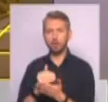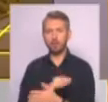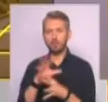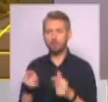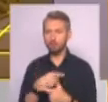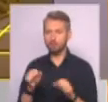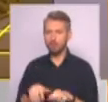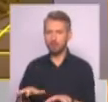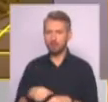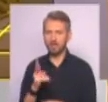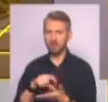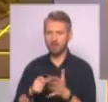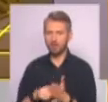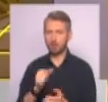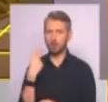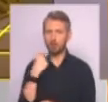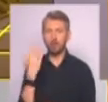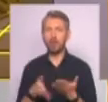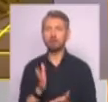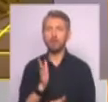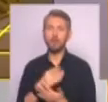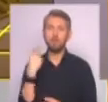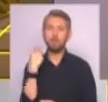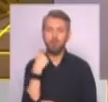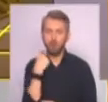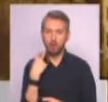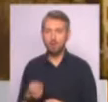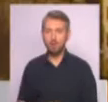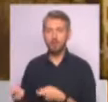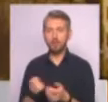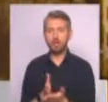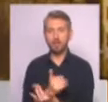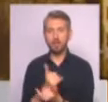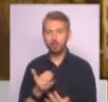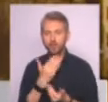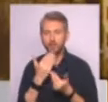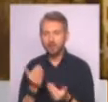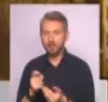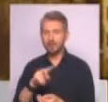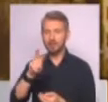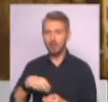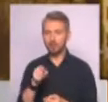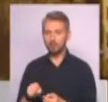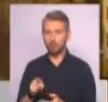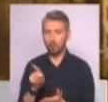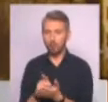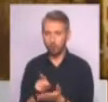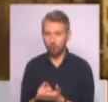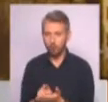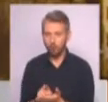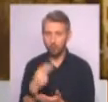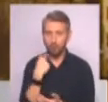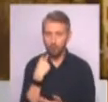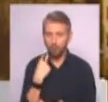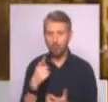забрати квартиру за борги? Якщо є борг, постачальник послуг звертається зі стягненням цього боргу,